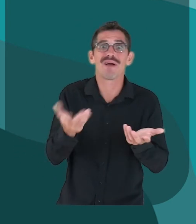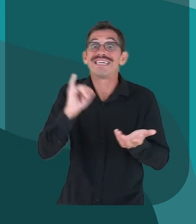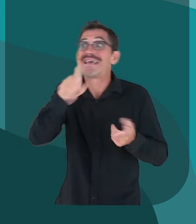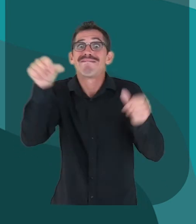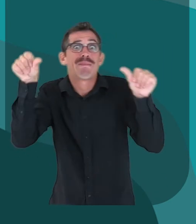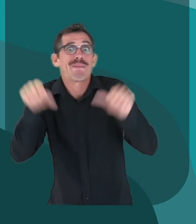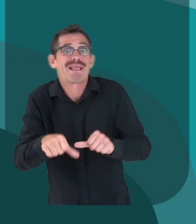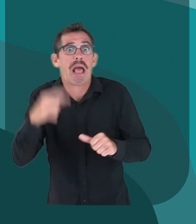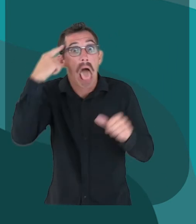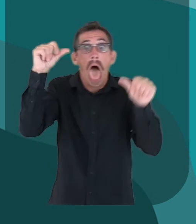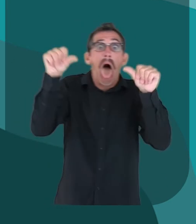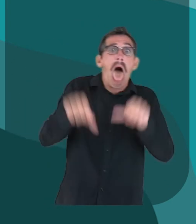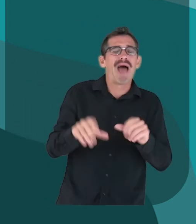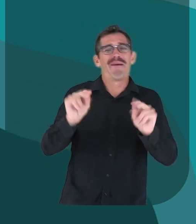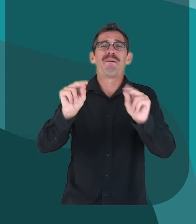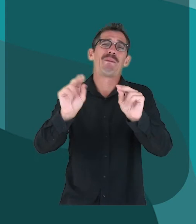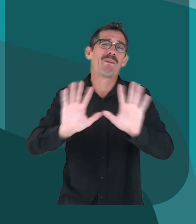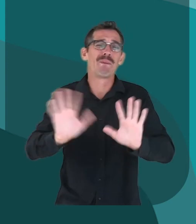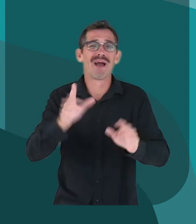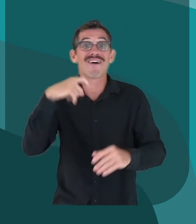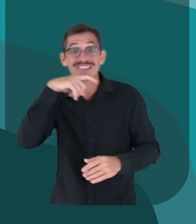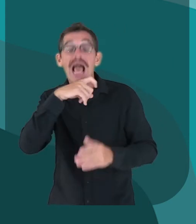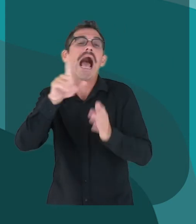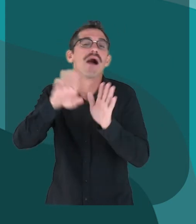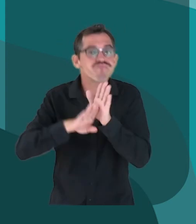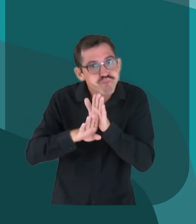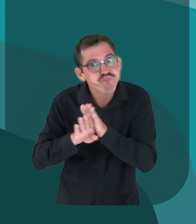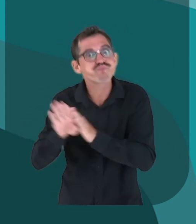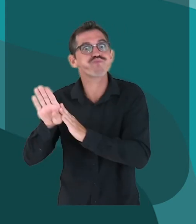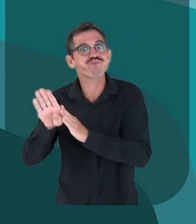est insurmontable. C'est très surmontable. C'est difficile, mais c'est surmontable.